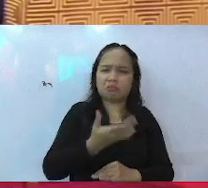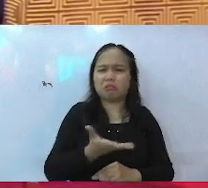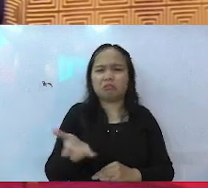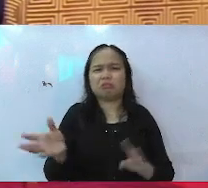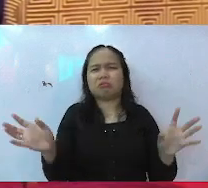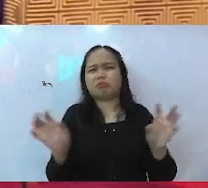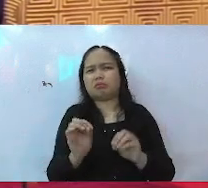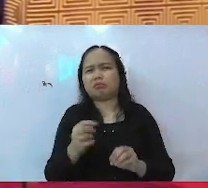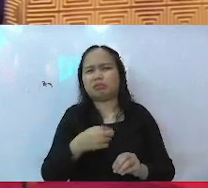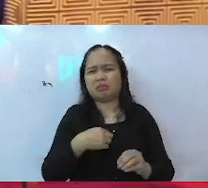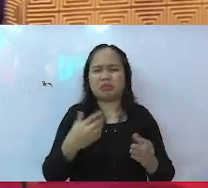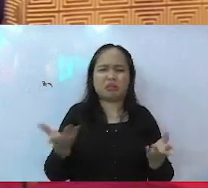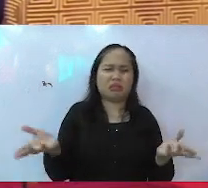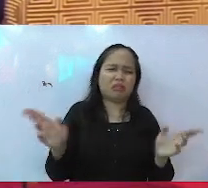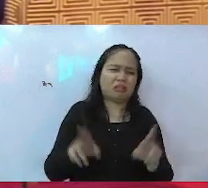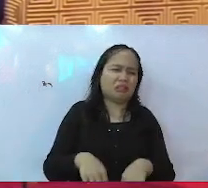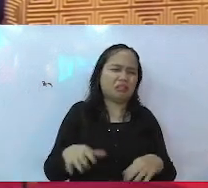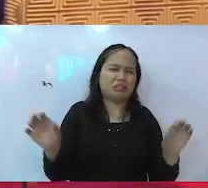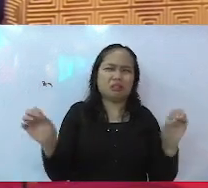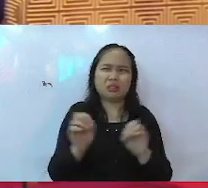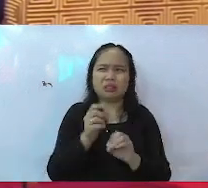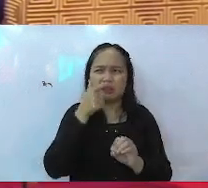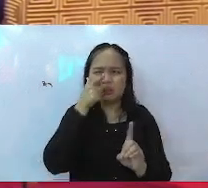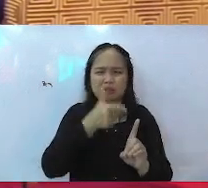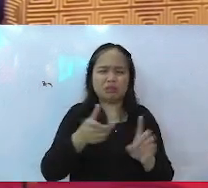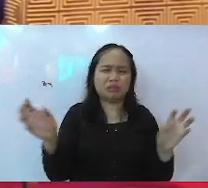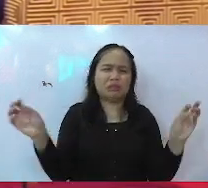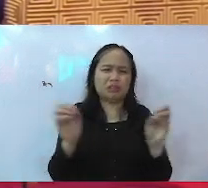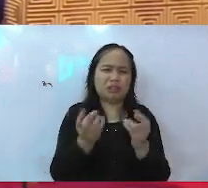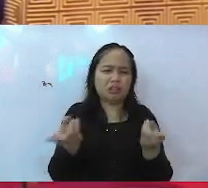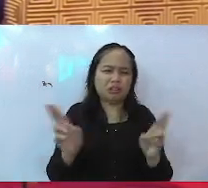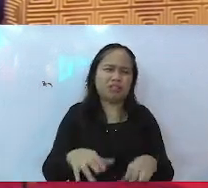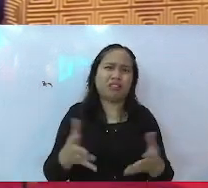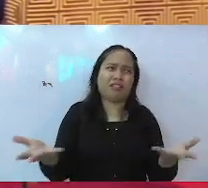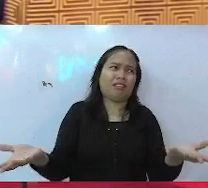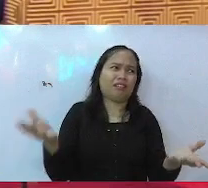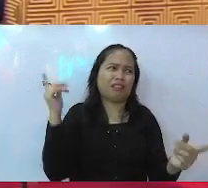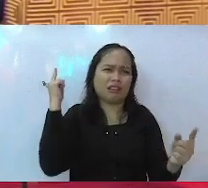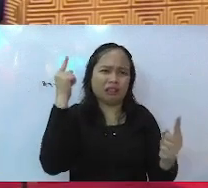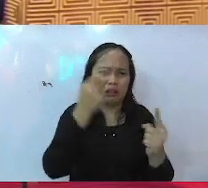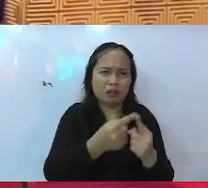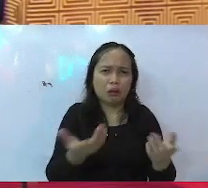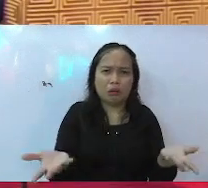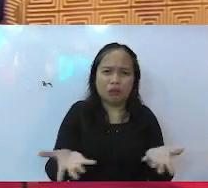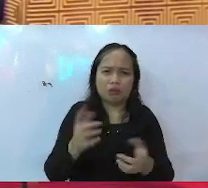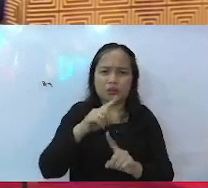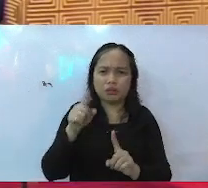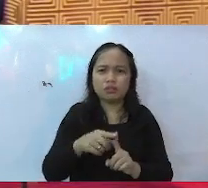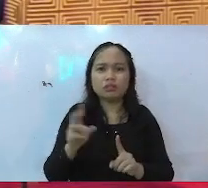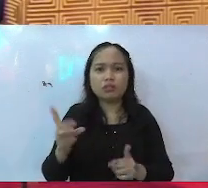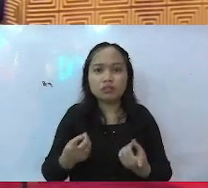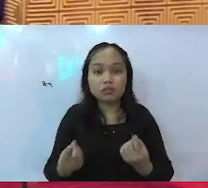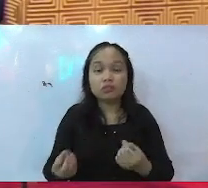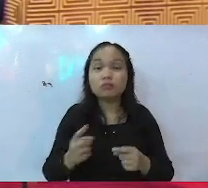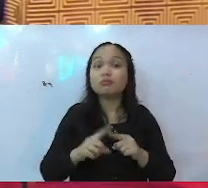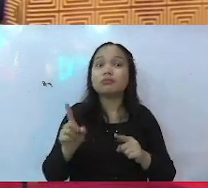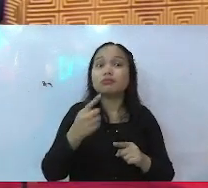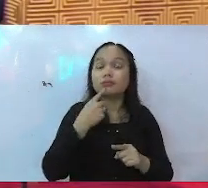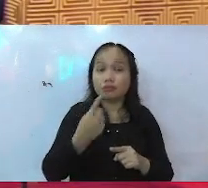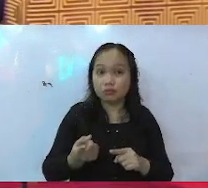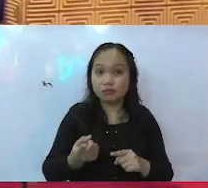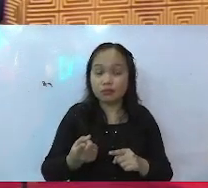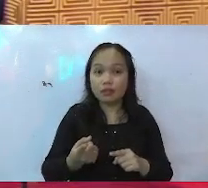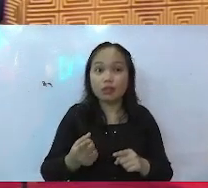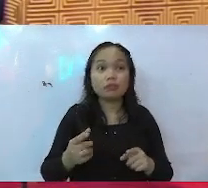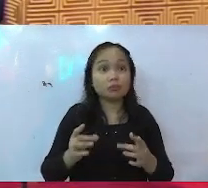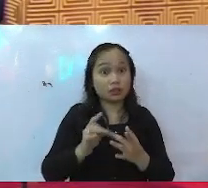kinahihinatnan eh parang wala namang pararating eh parang hanggang saan ba to Hanggang kailan ko ba to gagawin you see that Sabi ko nga e katulad